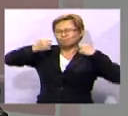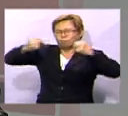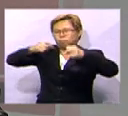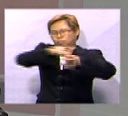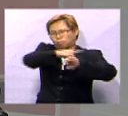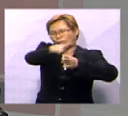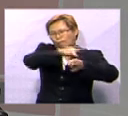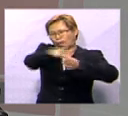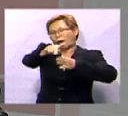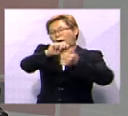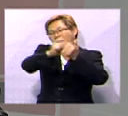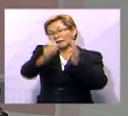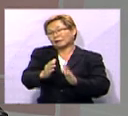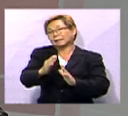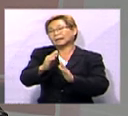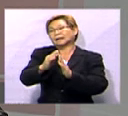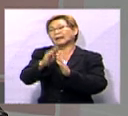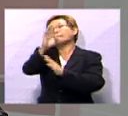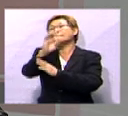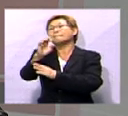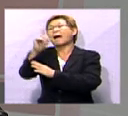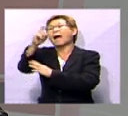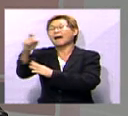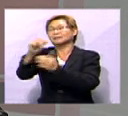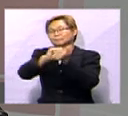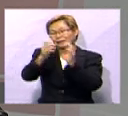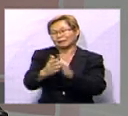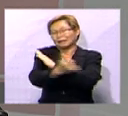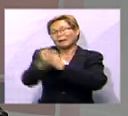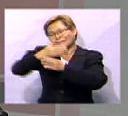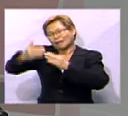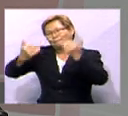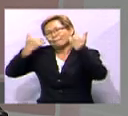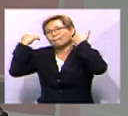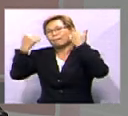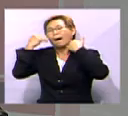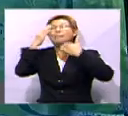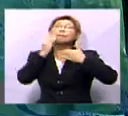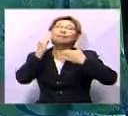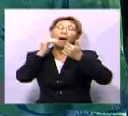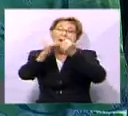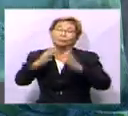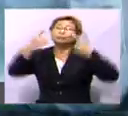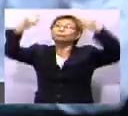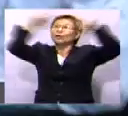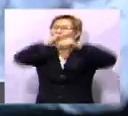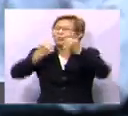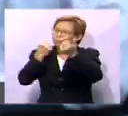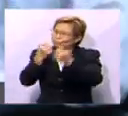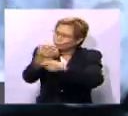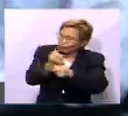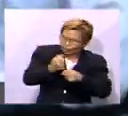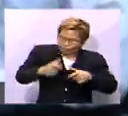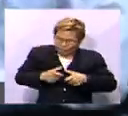kerjaya bekas-bekas atlet negara selepas bersara. Pengalaman atlet-atlet negara yang beraksi cemerlang dan menyumbang pingat